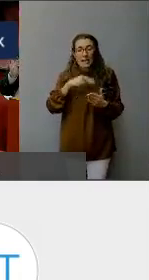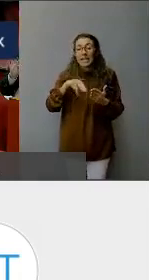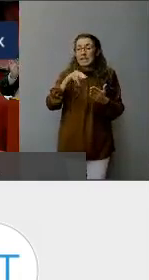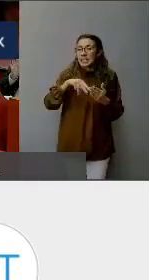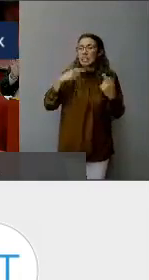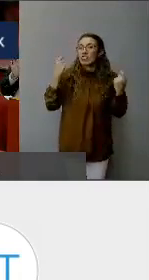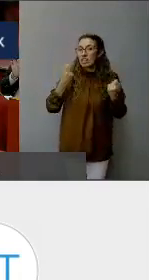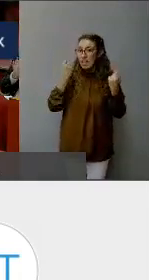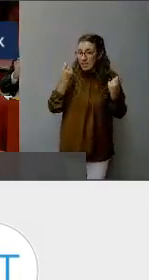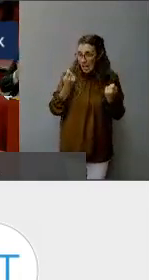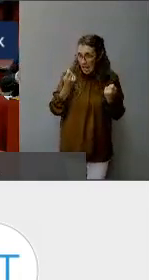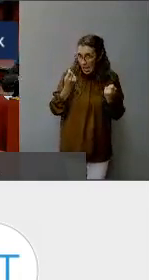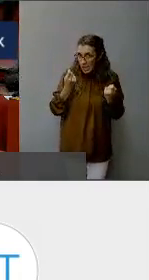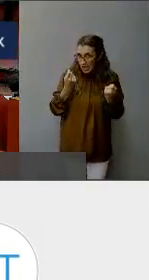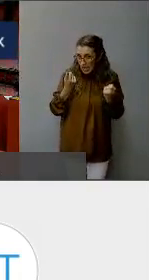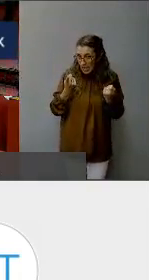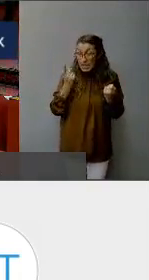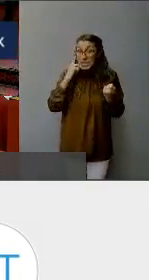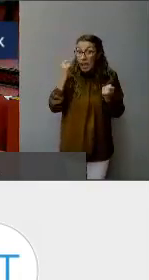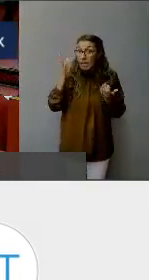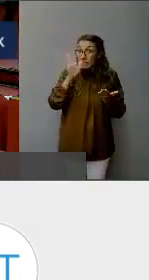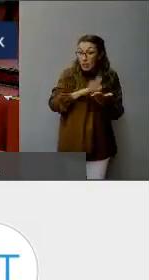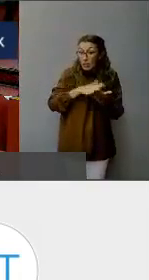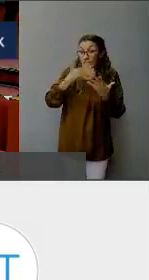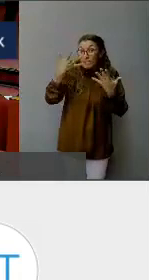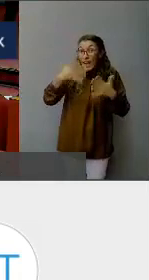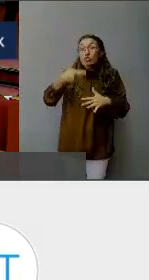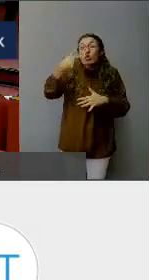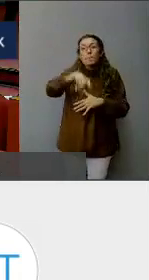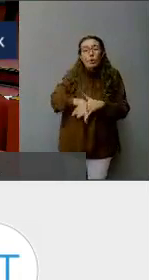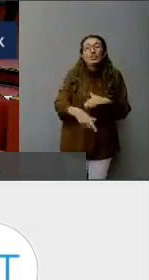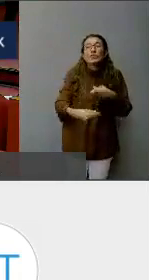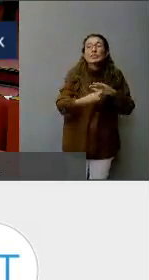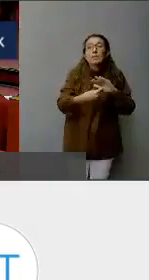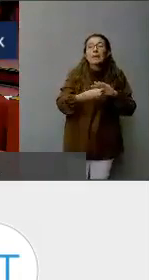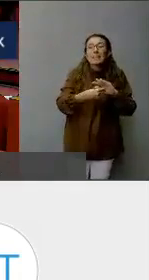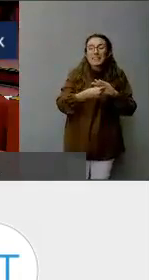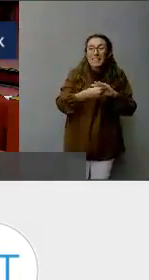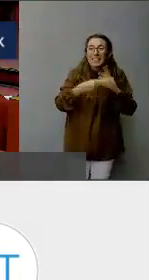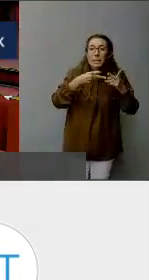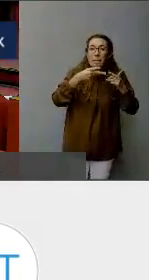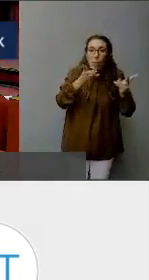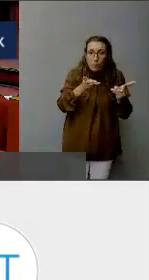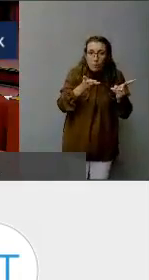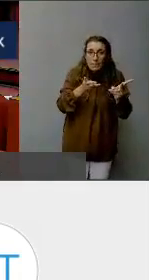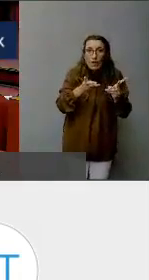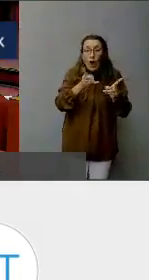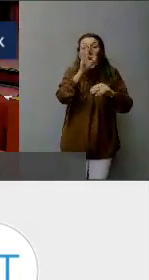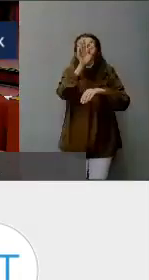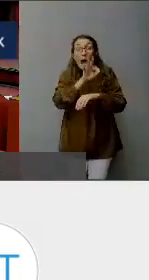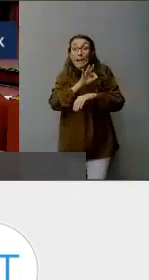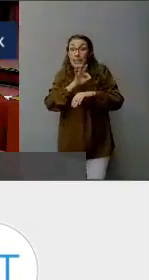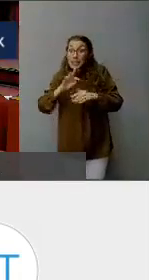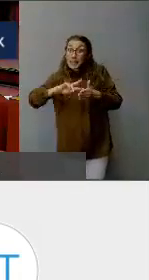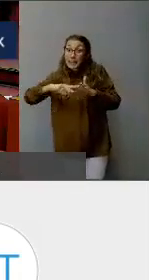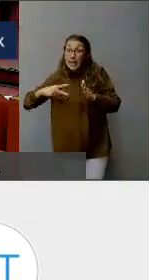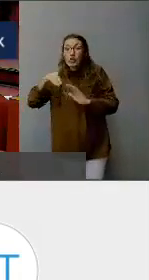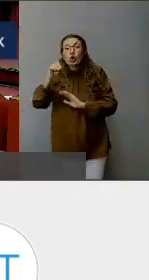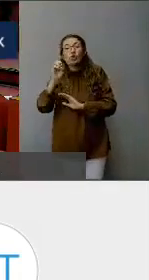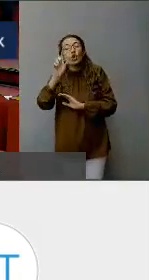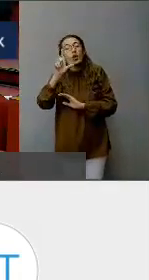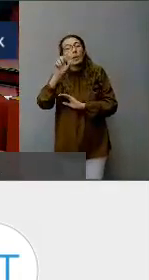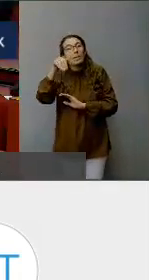valutato dato che stiamo parlando di un dipendente pubblico dirigente del comune architetto tornetta sea valutata c'è stata